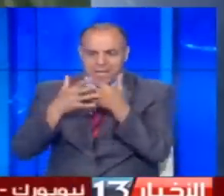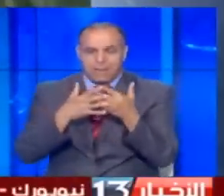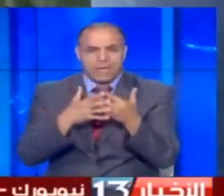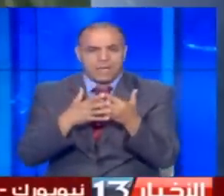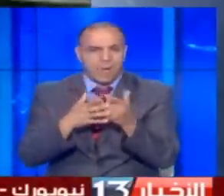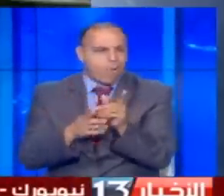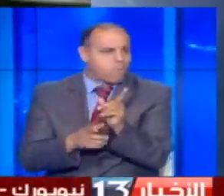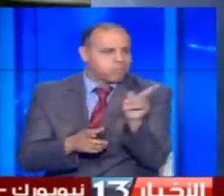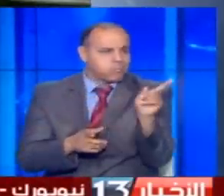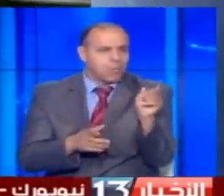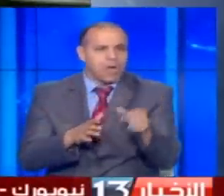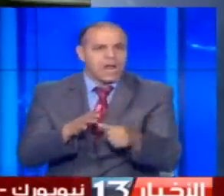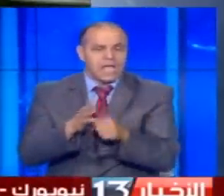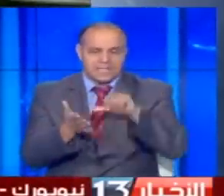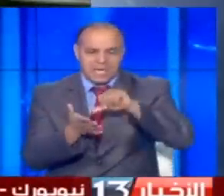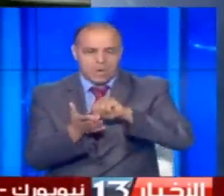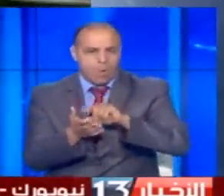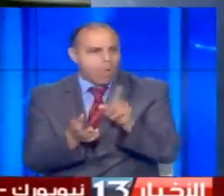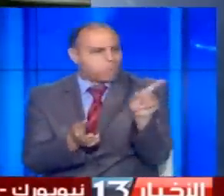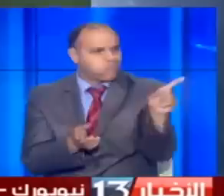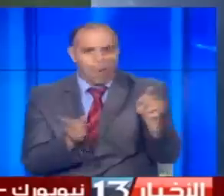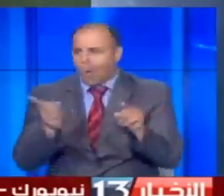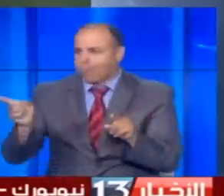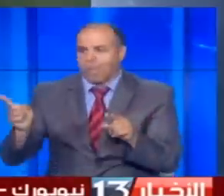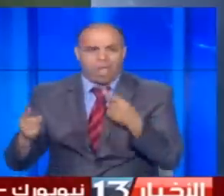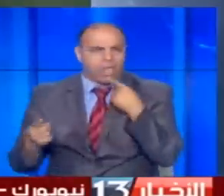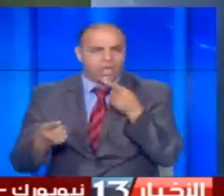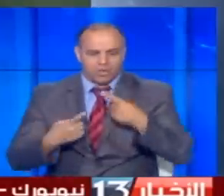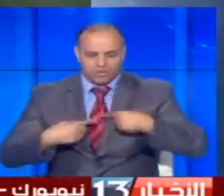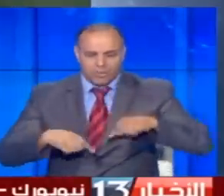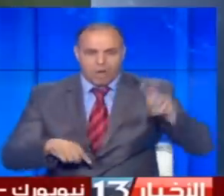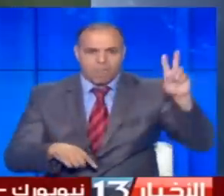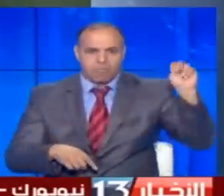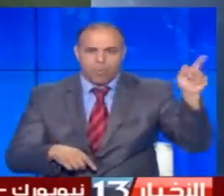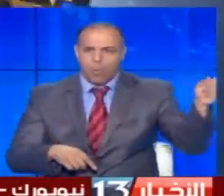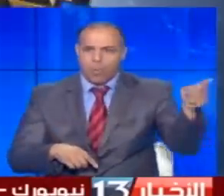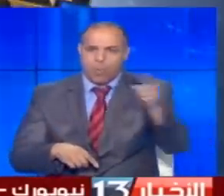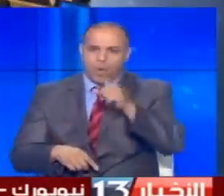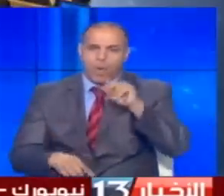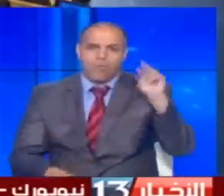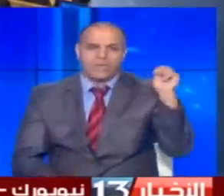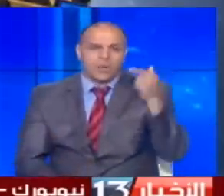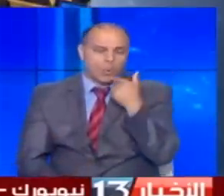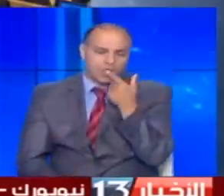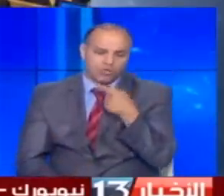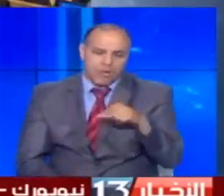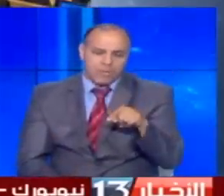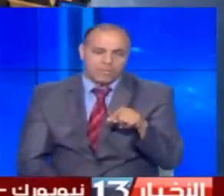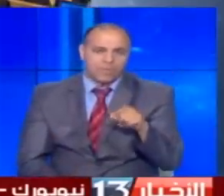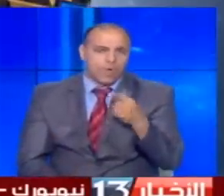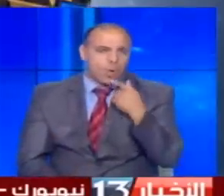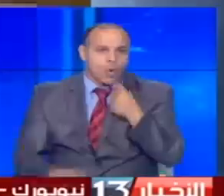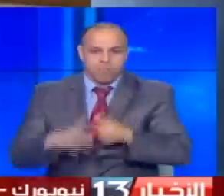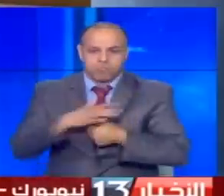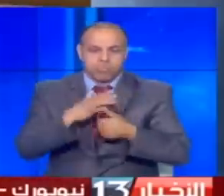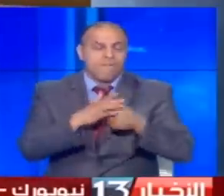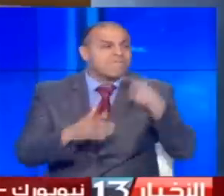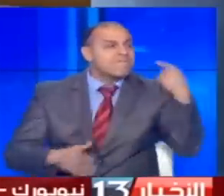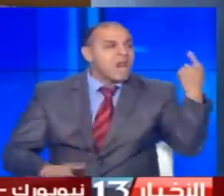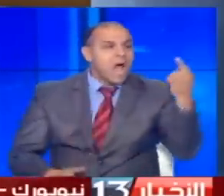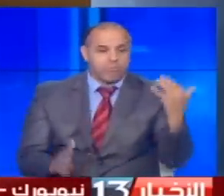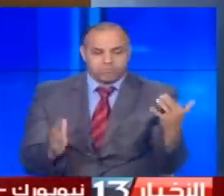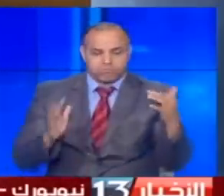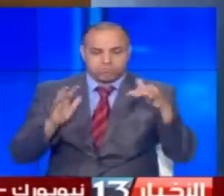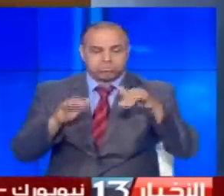دونالد ترامب والرئيس الايراني حسن روحاني خلال اشغال الجمعيه العامه للامم المتحده اجتمع قاده وزعماء الدول